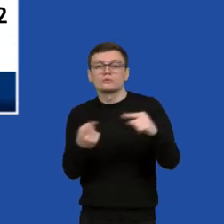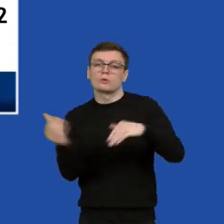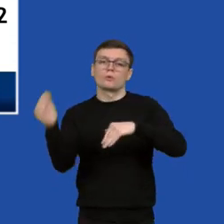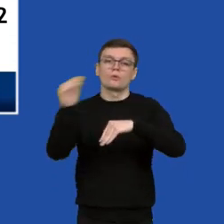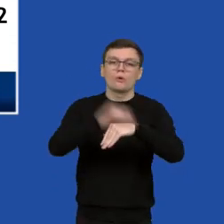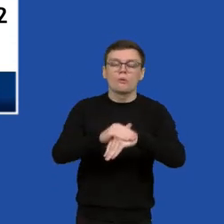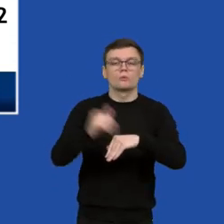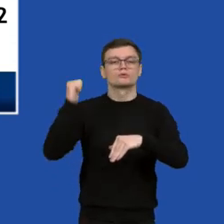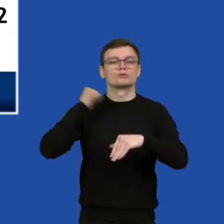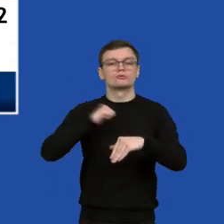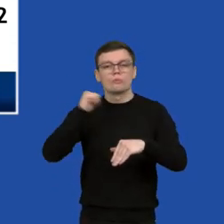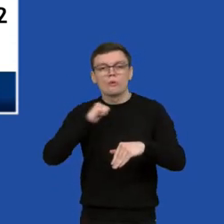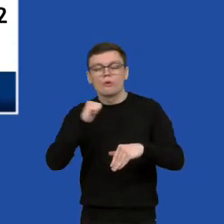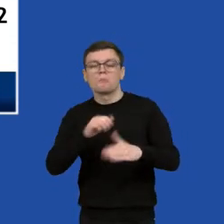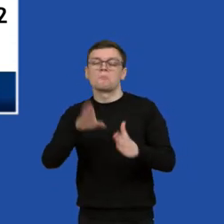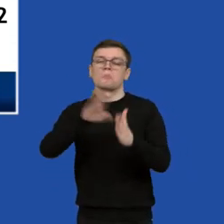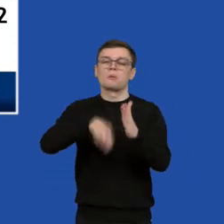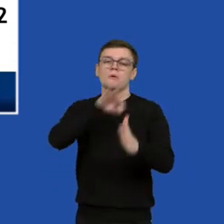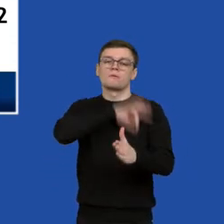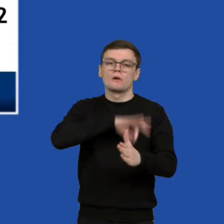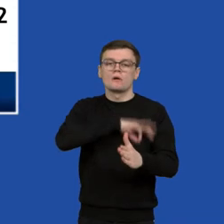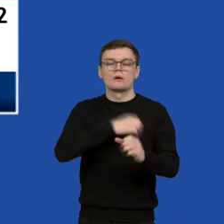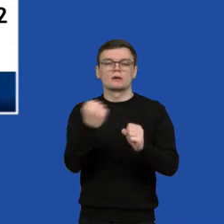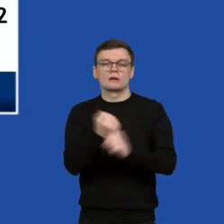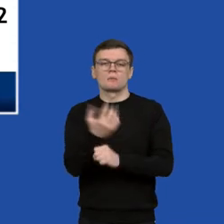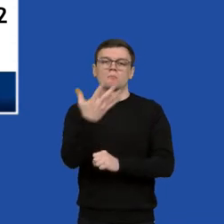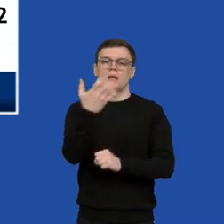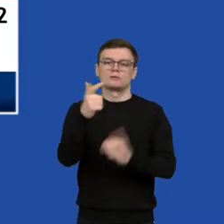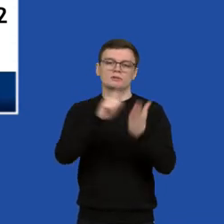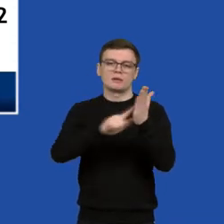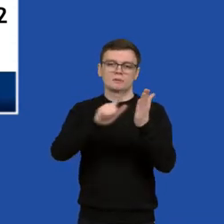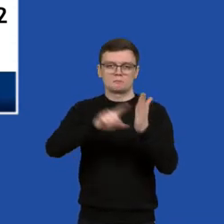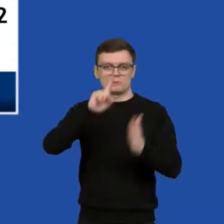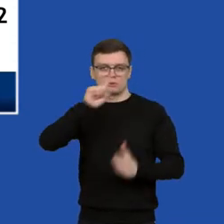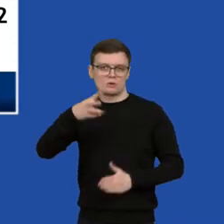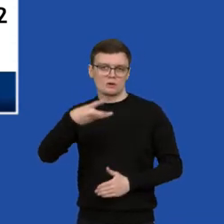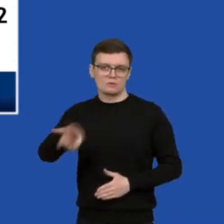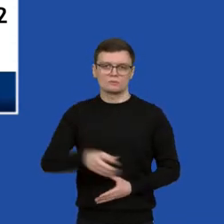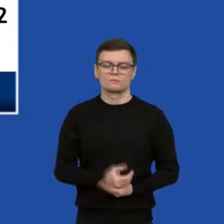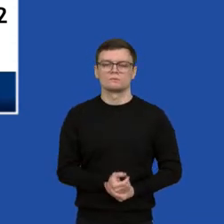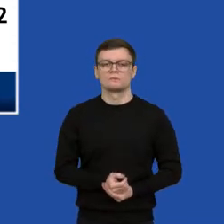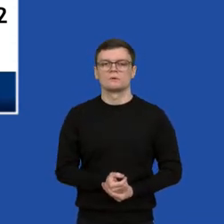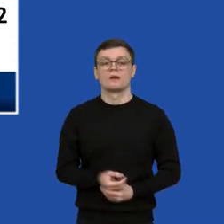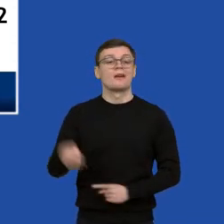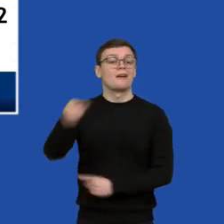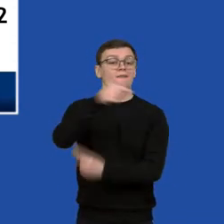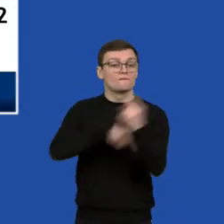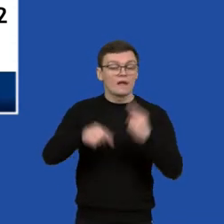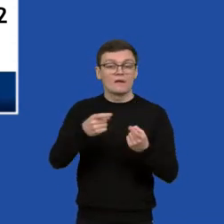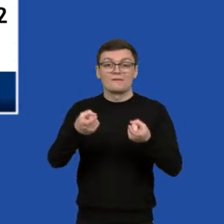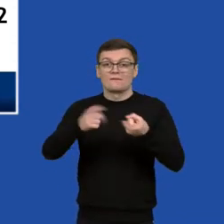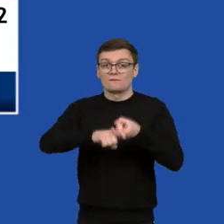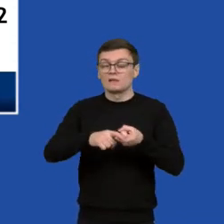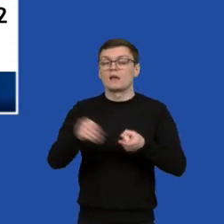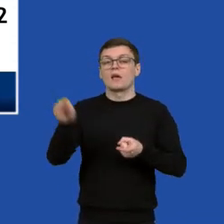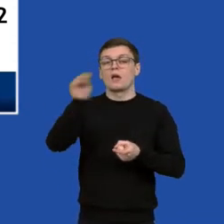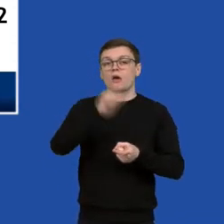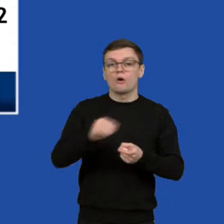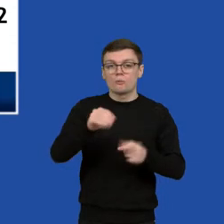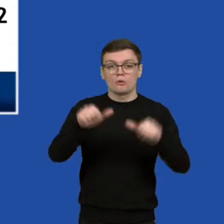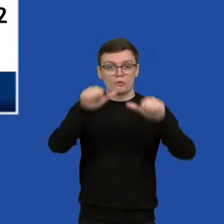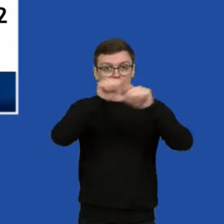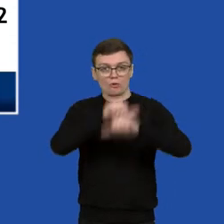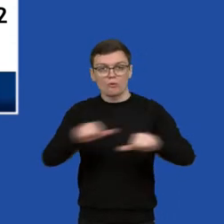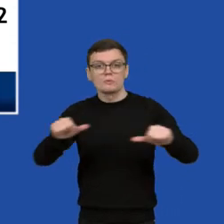vartotojams reikėtų 570 milijonų eurų. Taip pat verslui pagal Europos komisijos patvirtintą karo komunikatą,